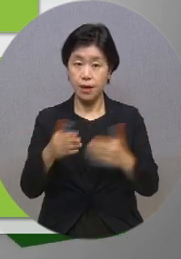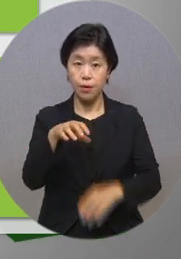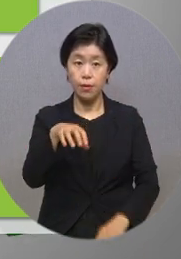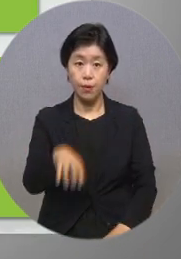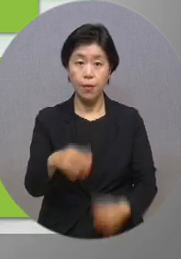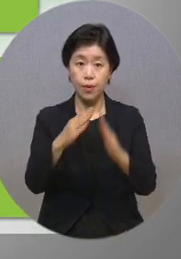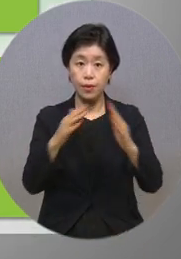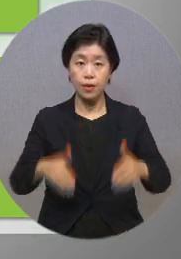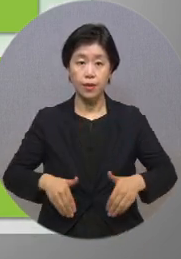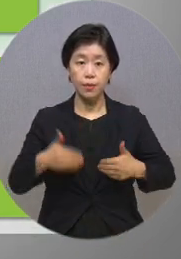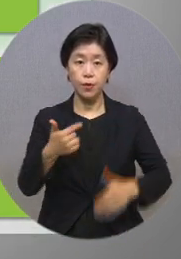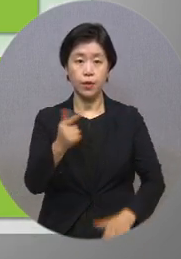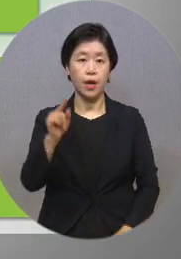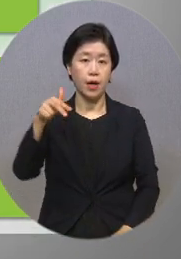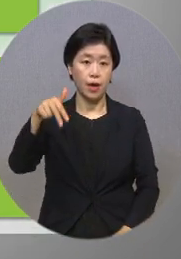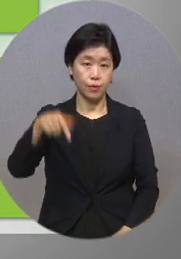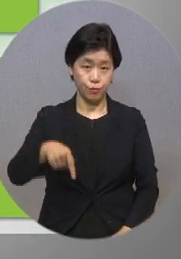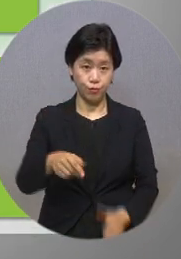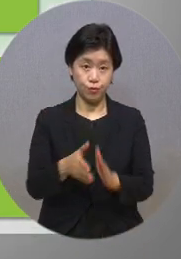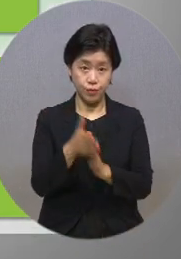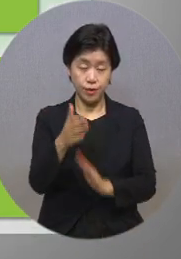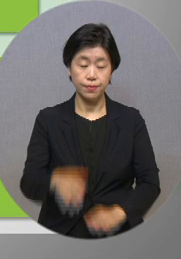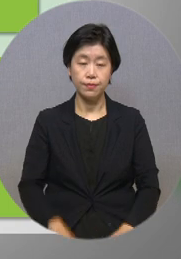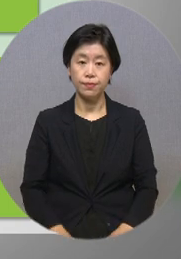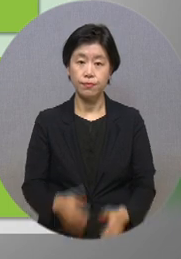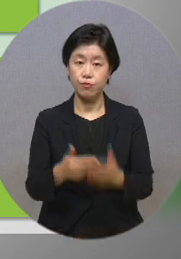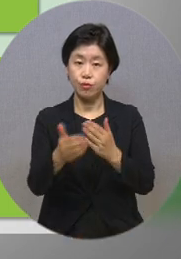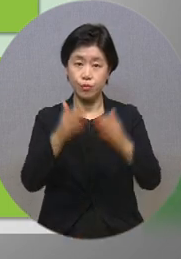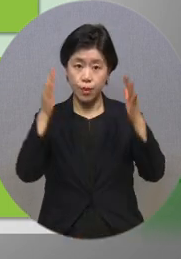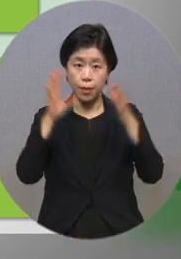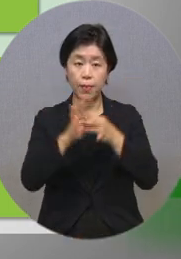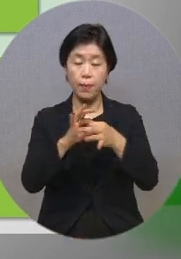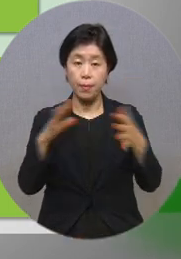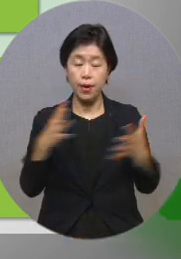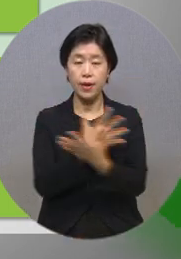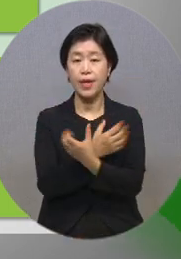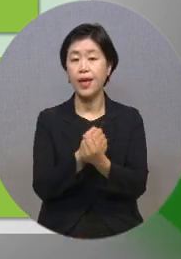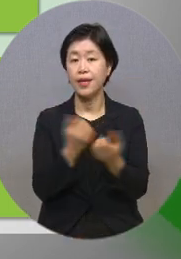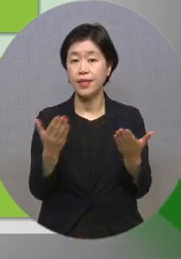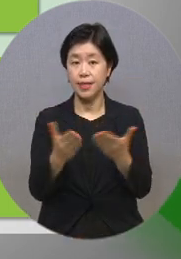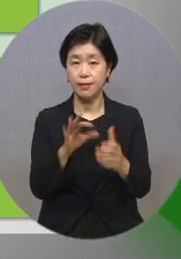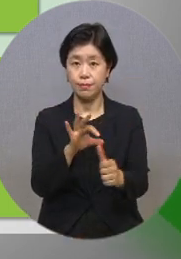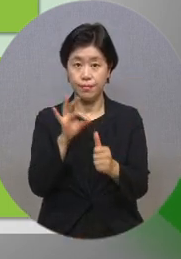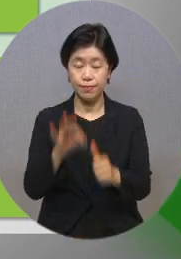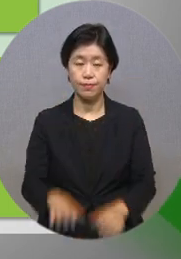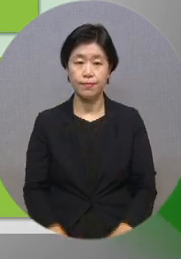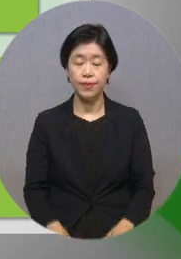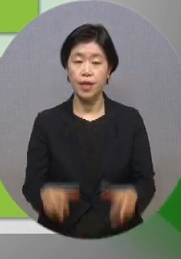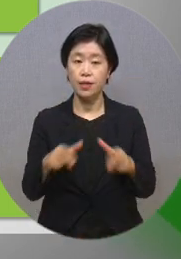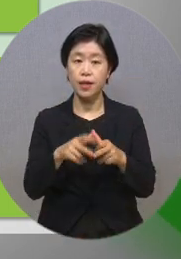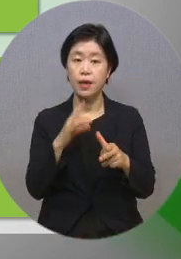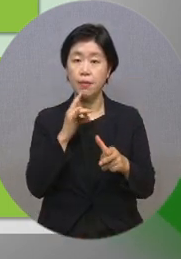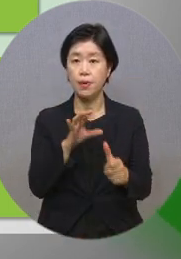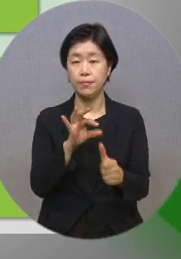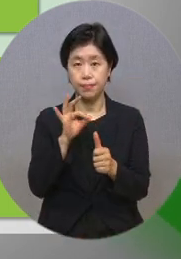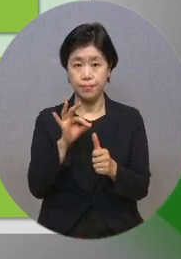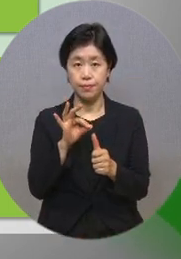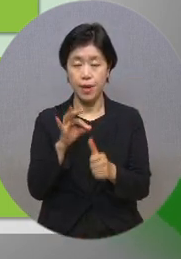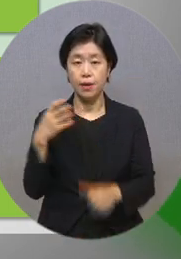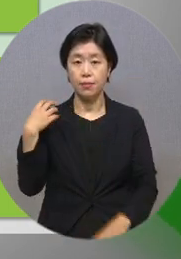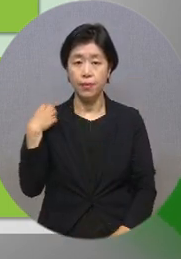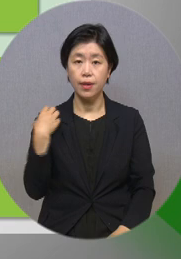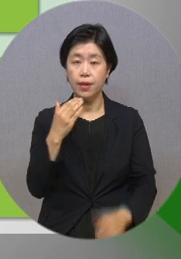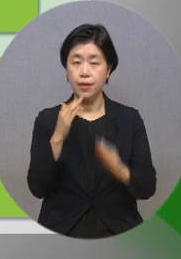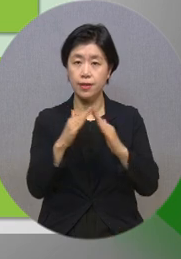전라남도 나주시입니다. 경력과 학력은 무관하며 계약직을 채용합니다. 장애인만 채용하며